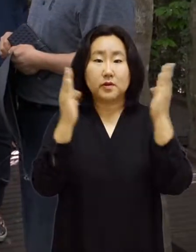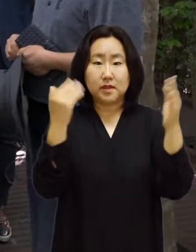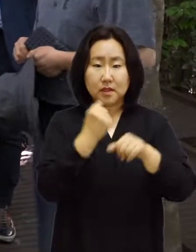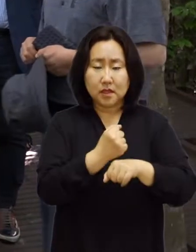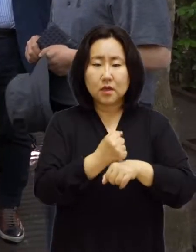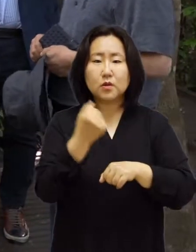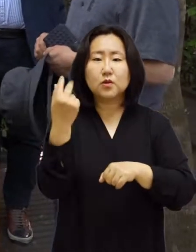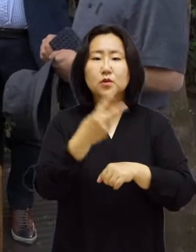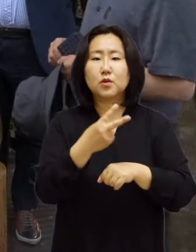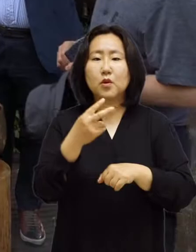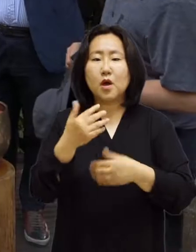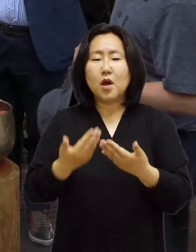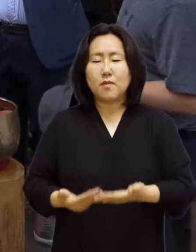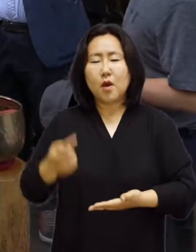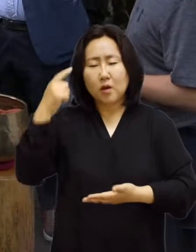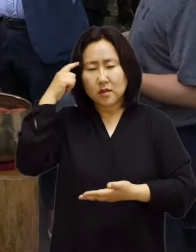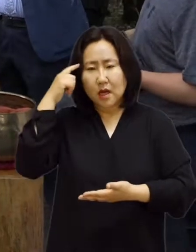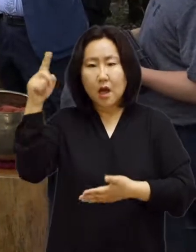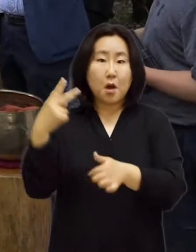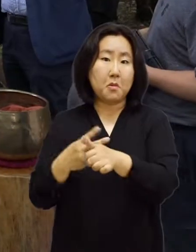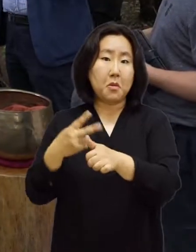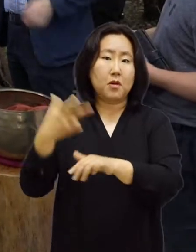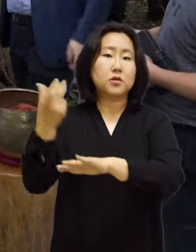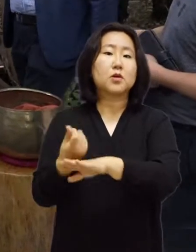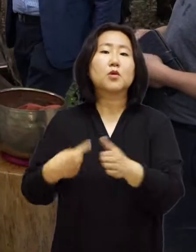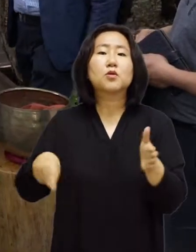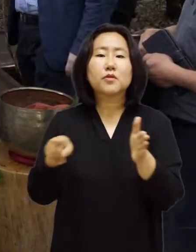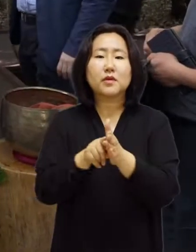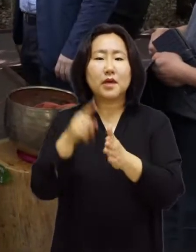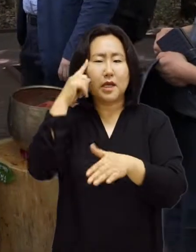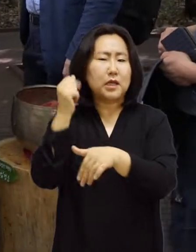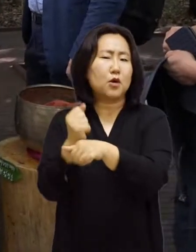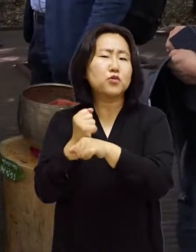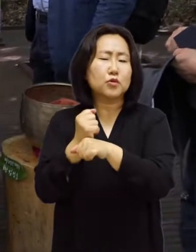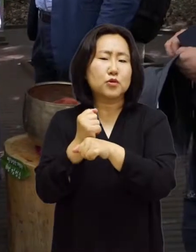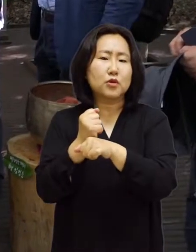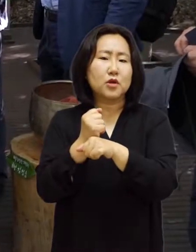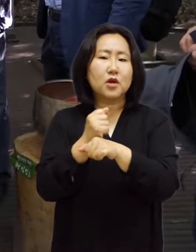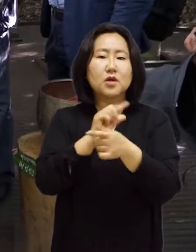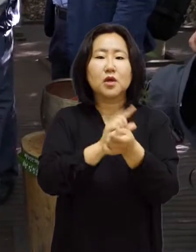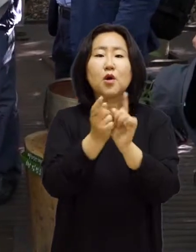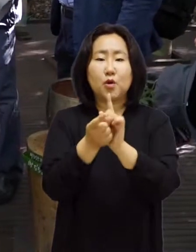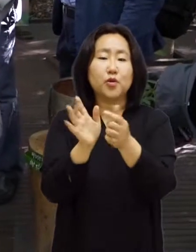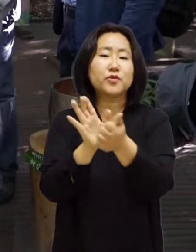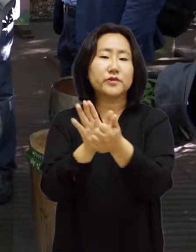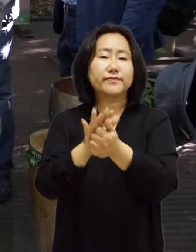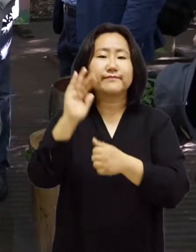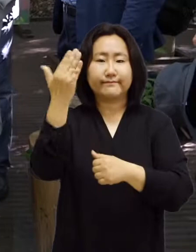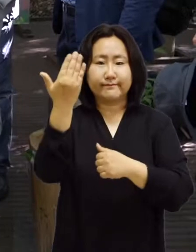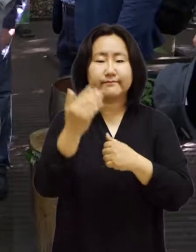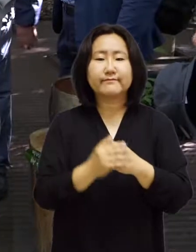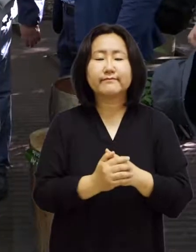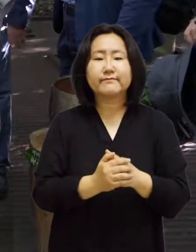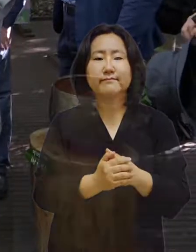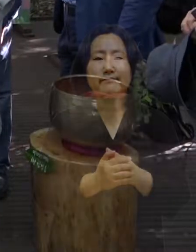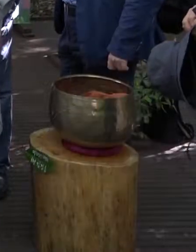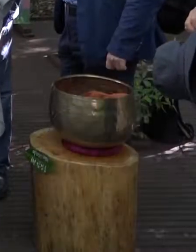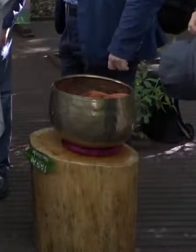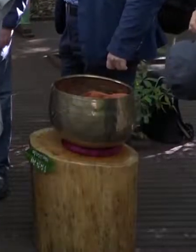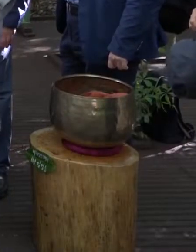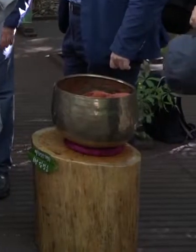개최하고 명상의 정신의학적 임상 적용을 위한 학술 연구 등을 상호 지원할 방침입니다.